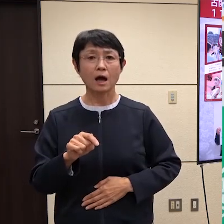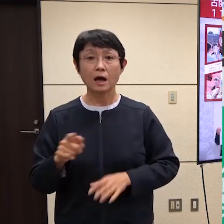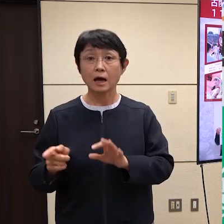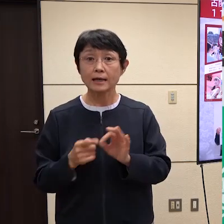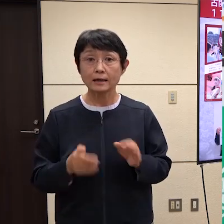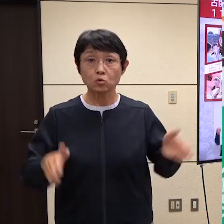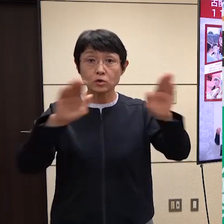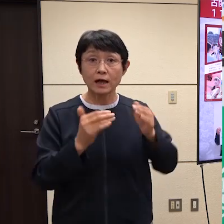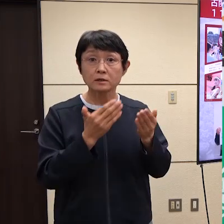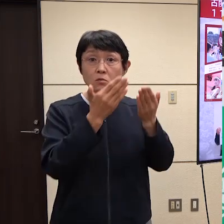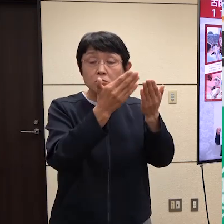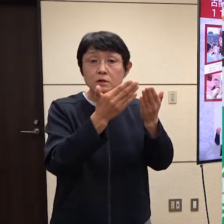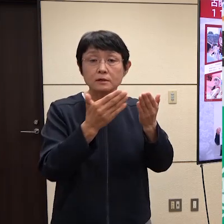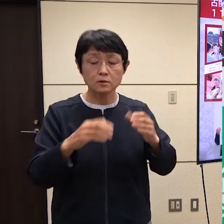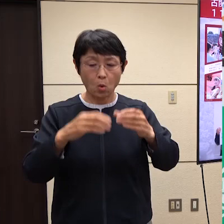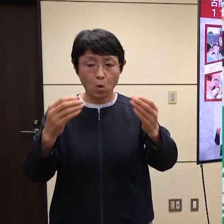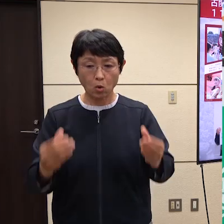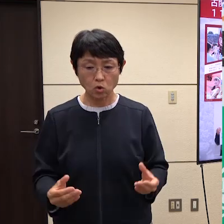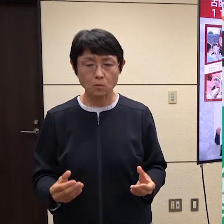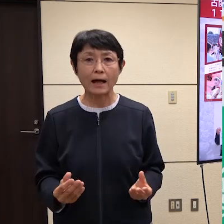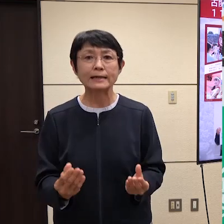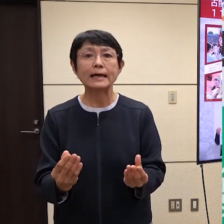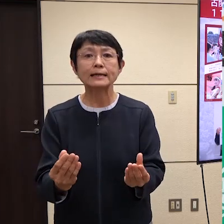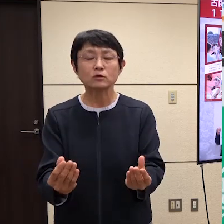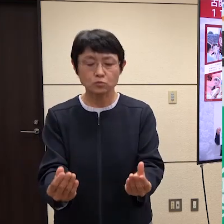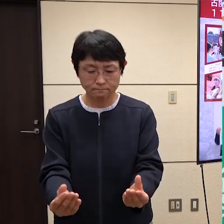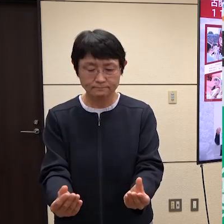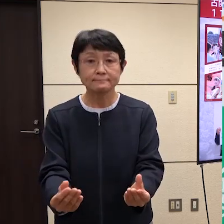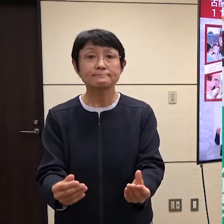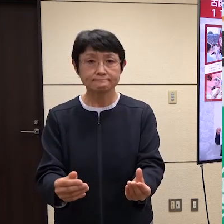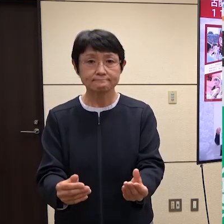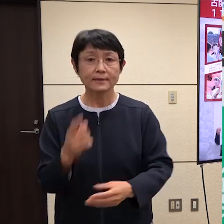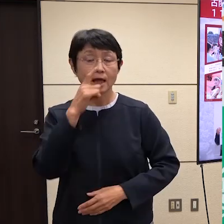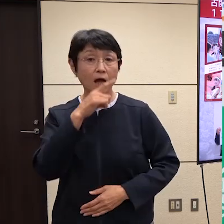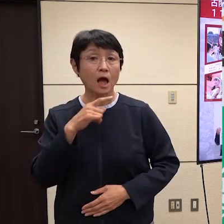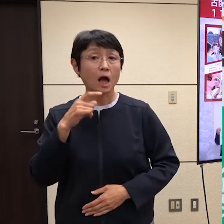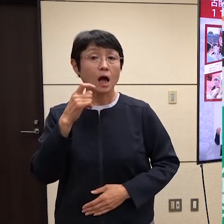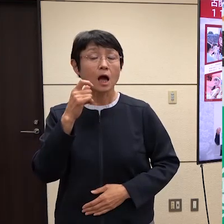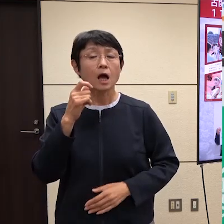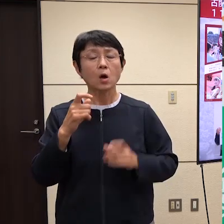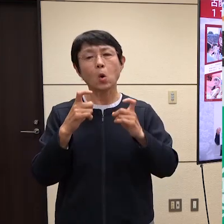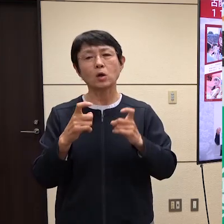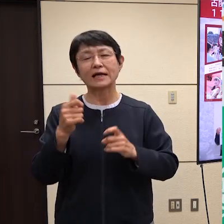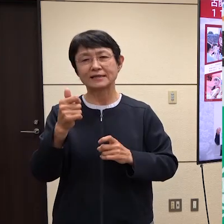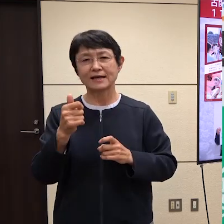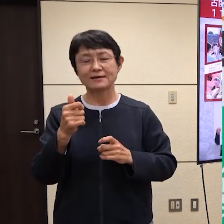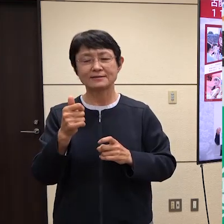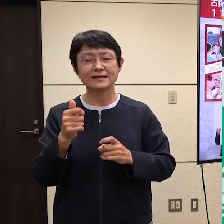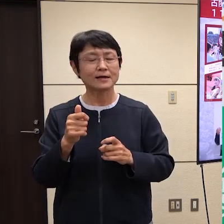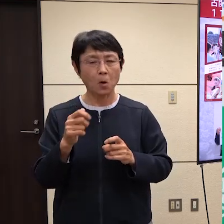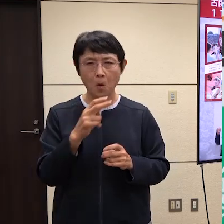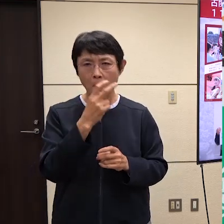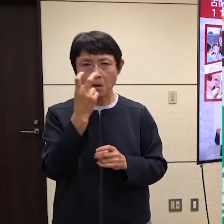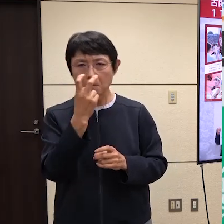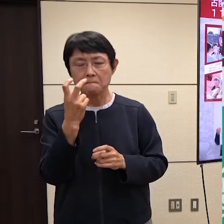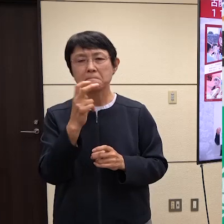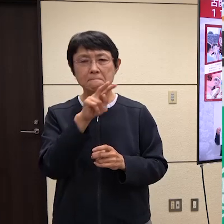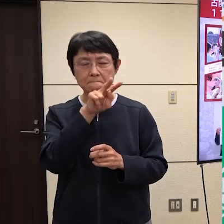野球殿堂入りの銅板レリーフを設置いたしまして、古関さんに見守っていただきます。そ